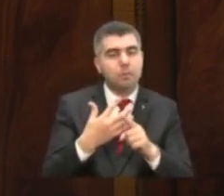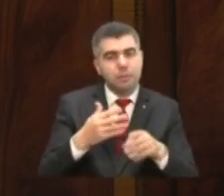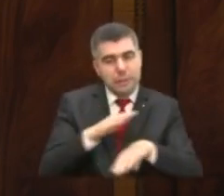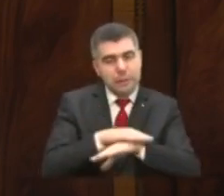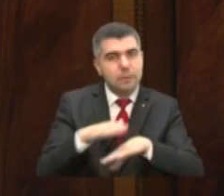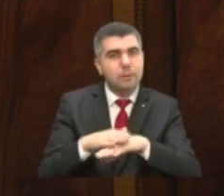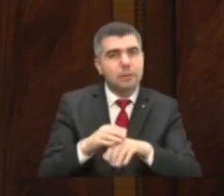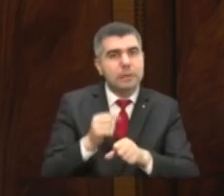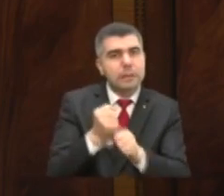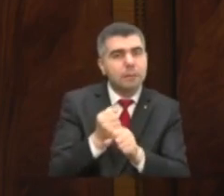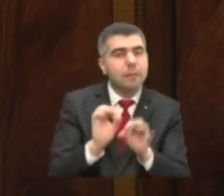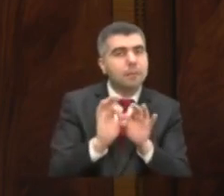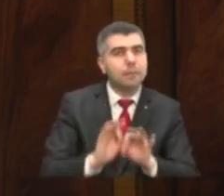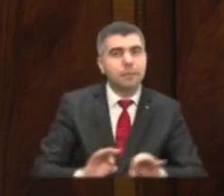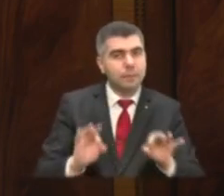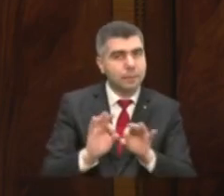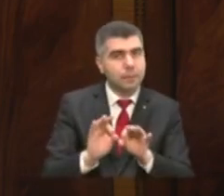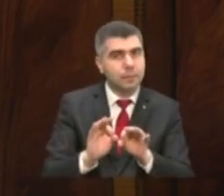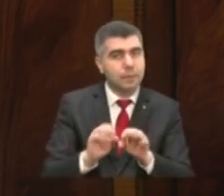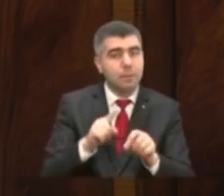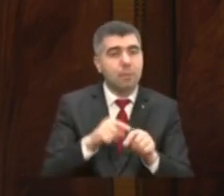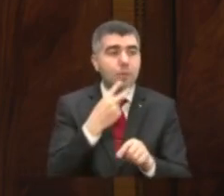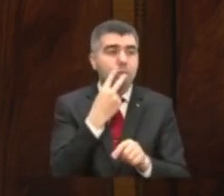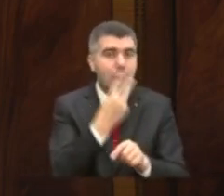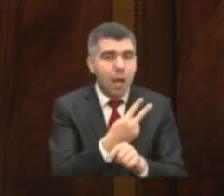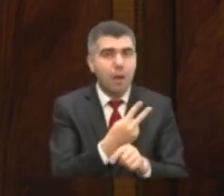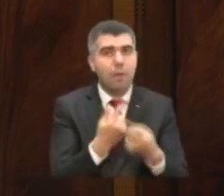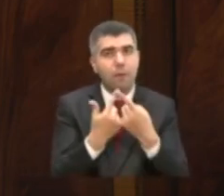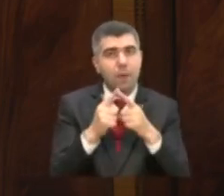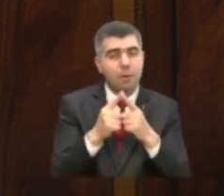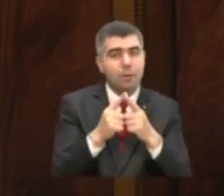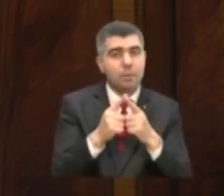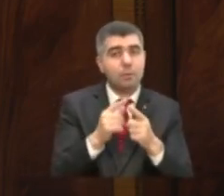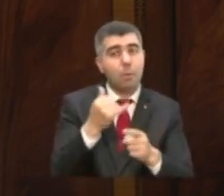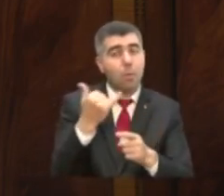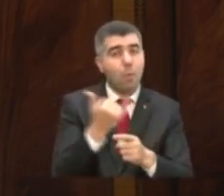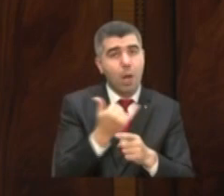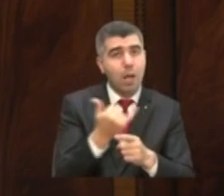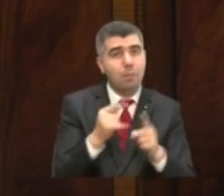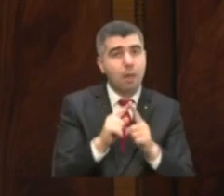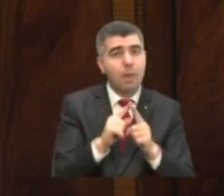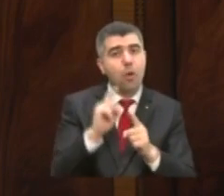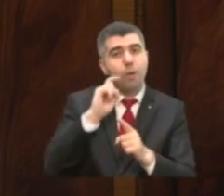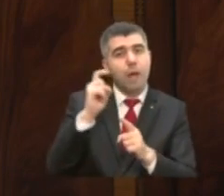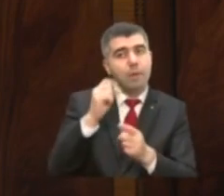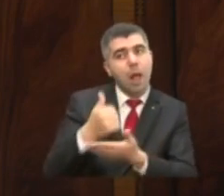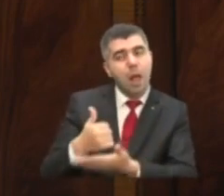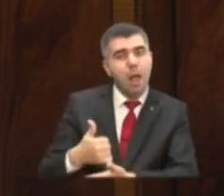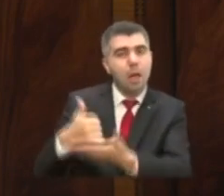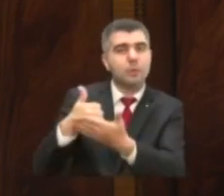هذا خاص ماشي مشكل، خصنا عاد نشوفوا واش عنده شي جان ولا عنده شي مشكل، هذا خاص تصرف لهم واحد الاعانه مباشره اللي خاصها